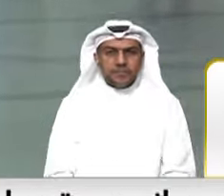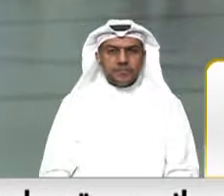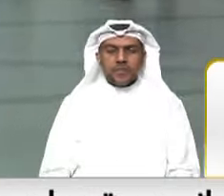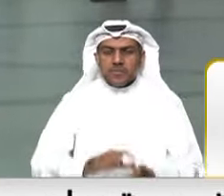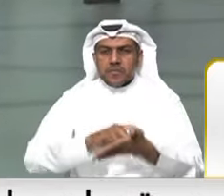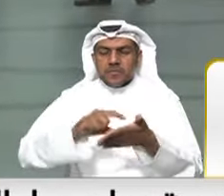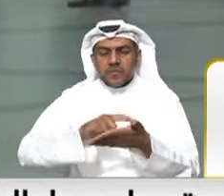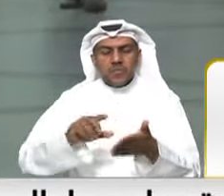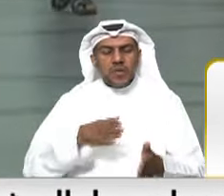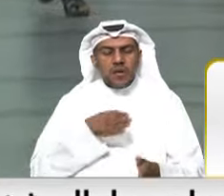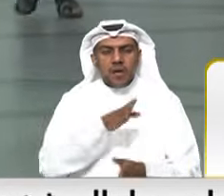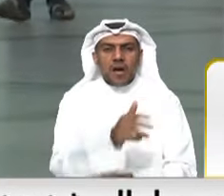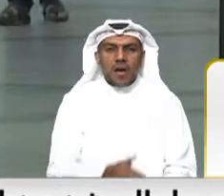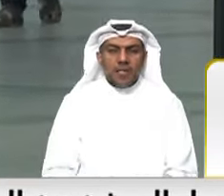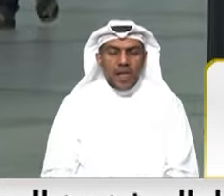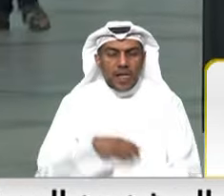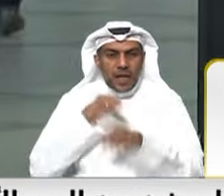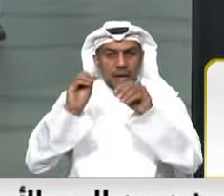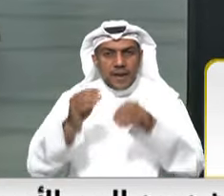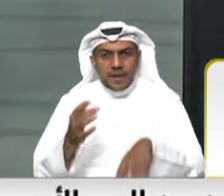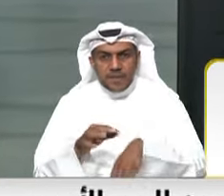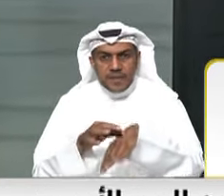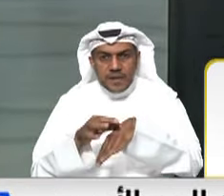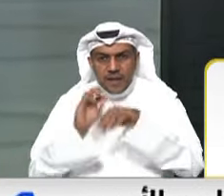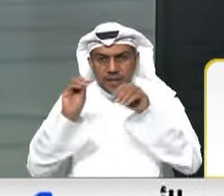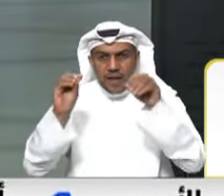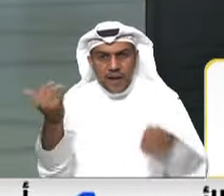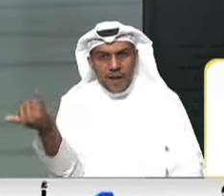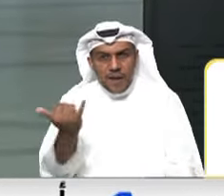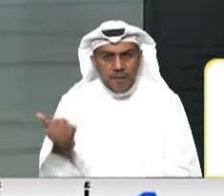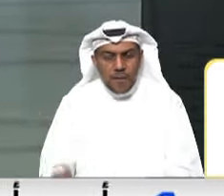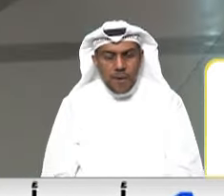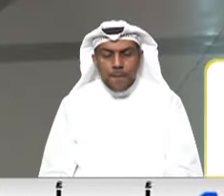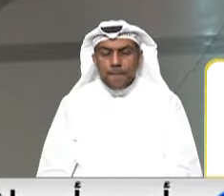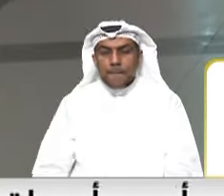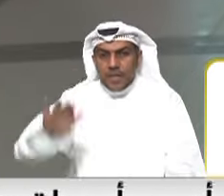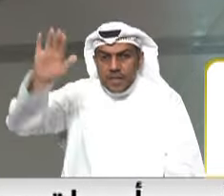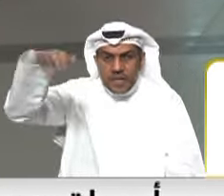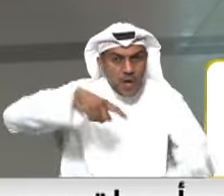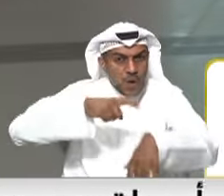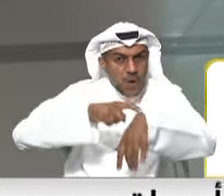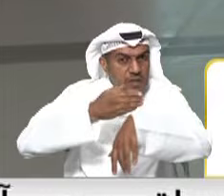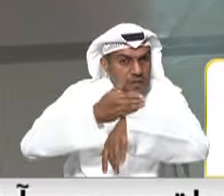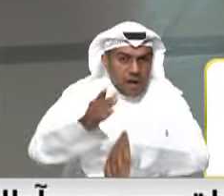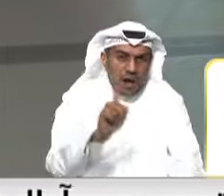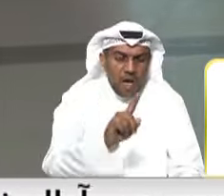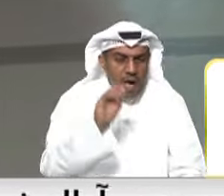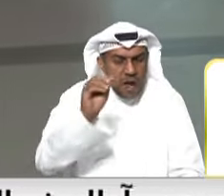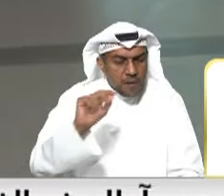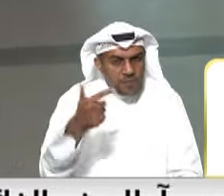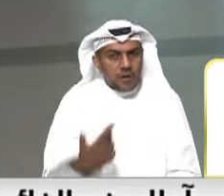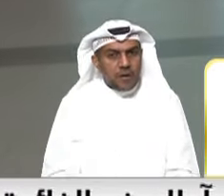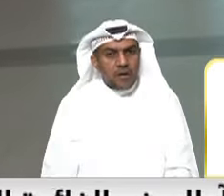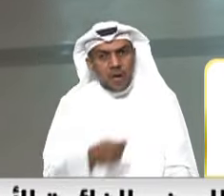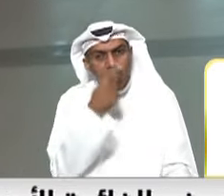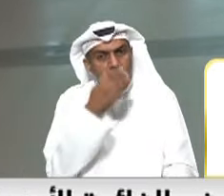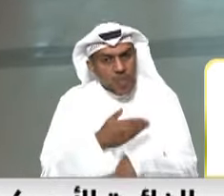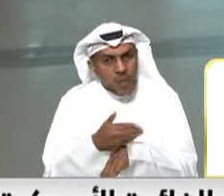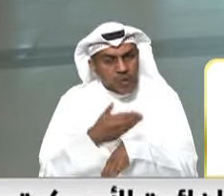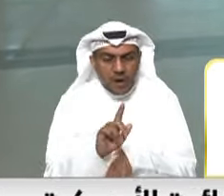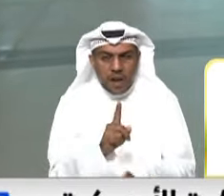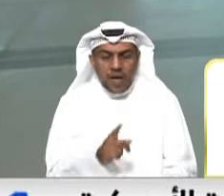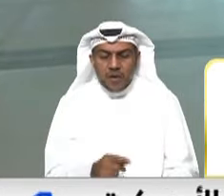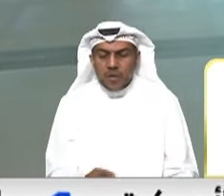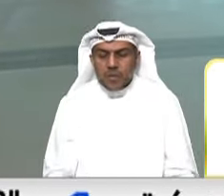دائما الركاب لازم يكونون حريصين في وصولهم للبوابة في وقت الإغلاع أساس لا يكون في أي تأخيرات